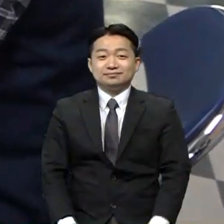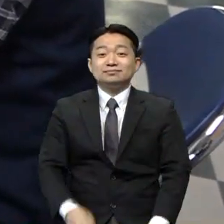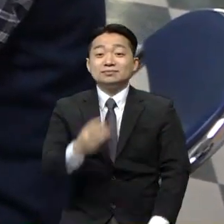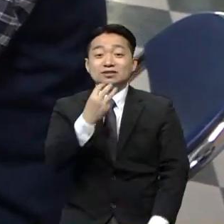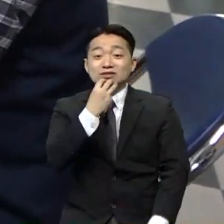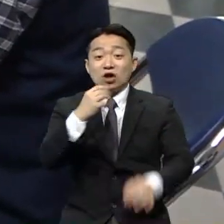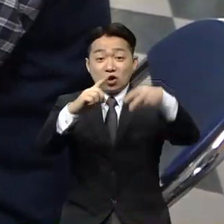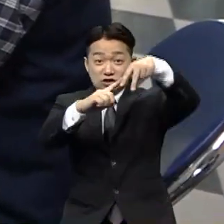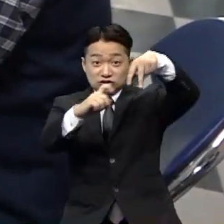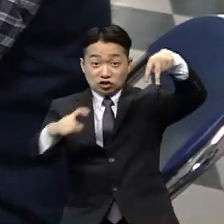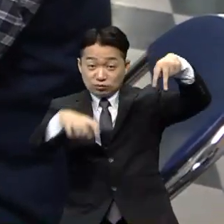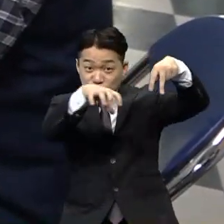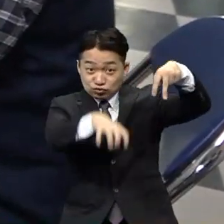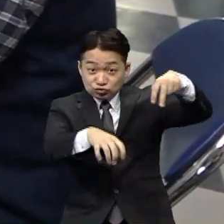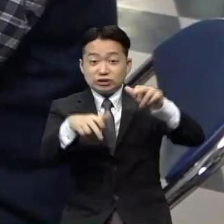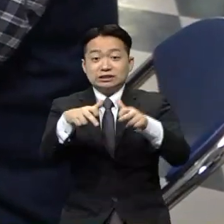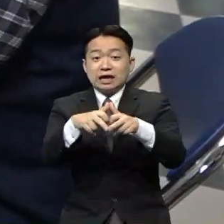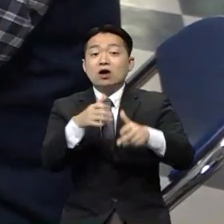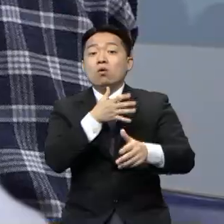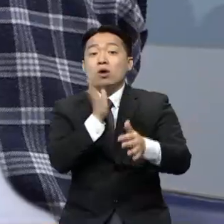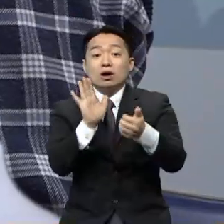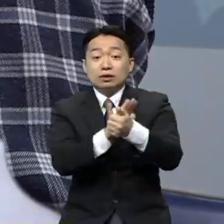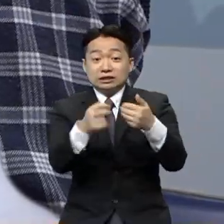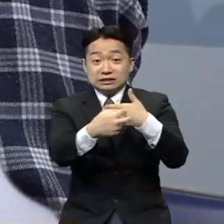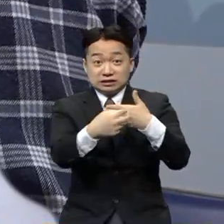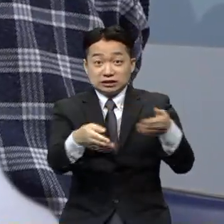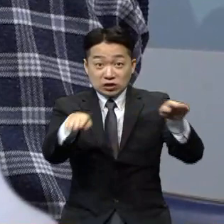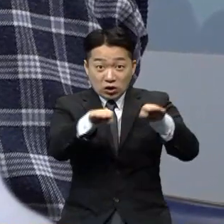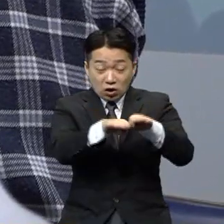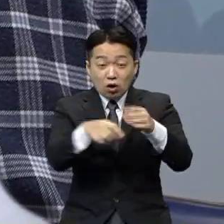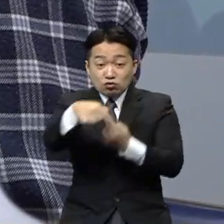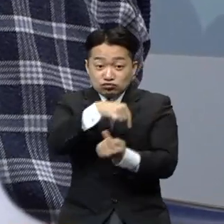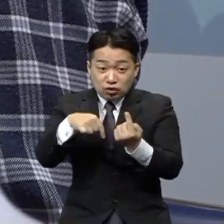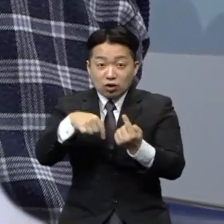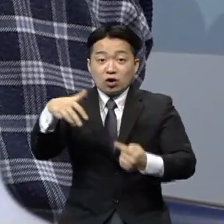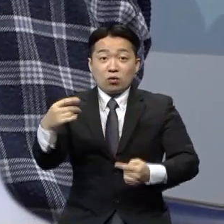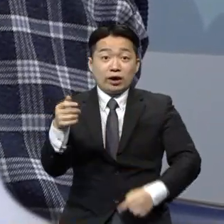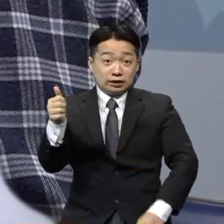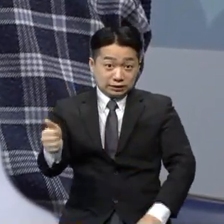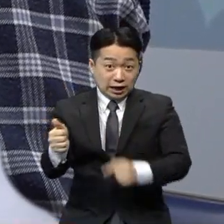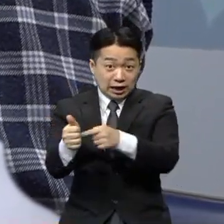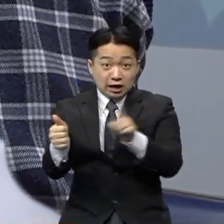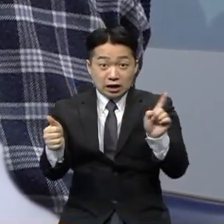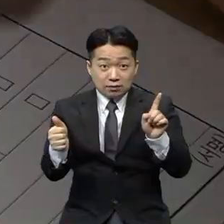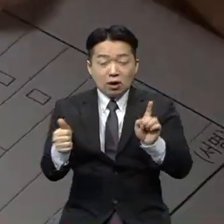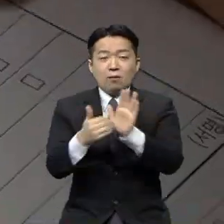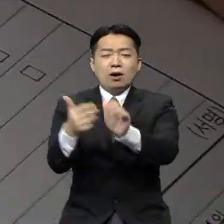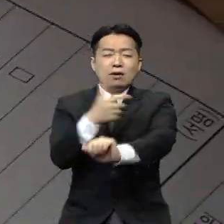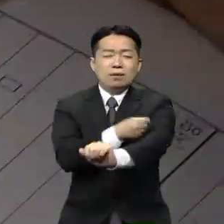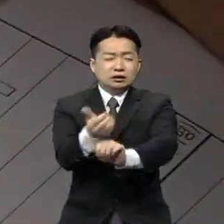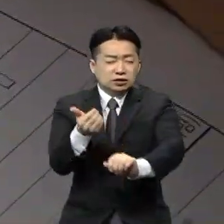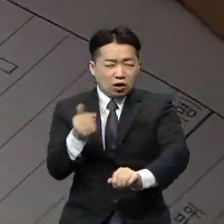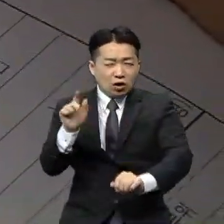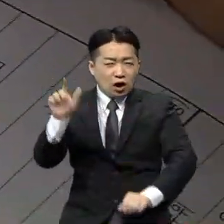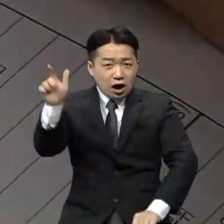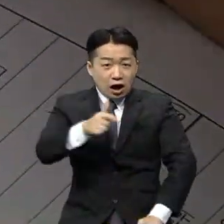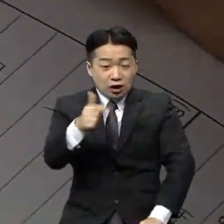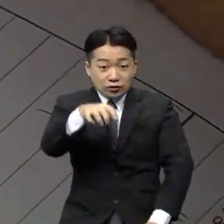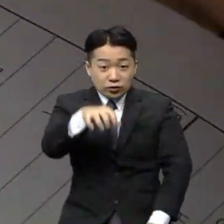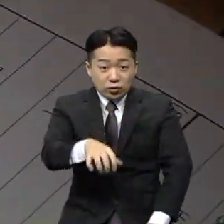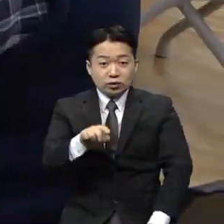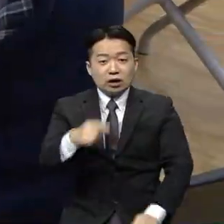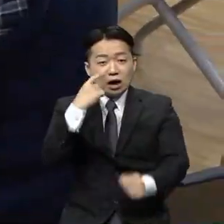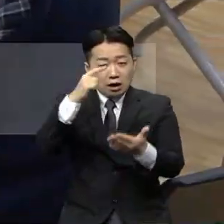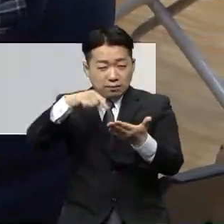서울 서대문구에서 장애인 요양시설을 운영하는 최동표 씨. 백신 접종을 앞두고 어젯밤 잠을